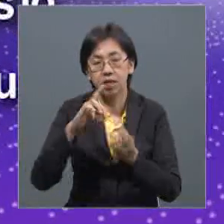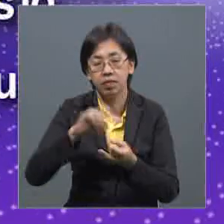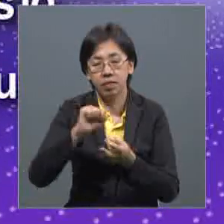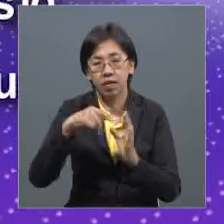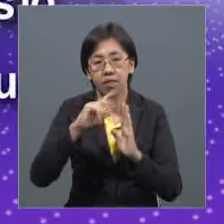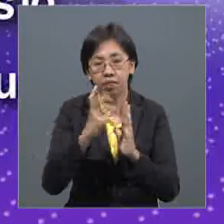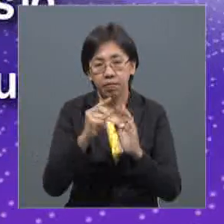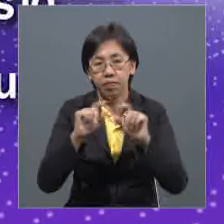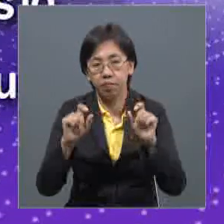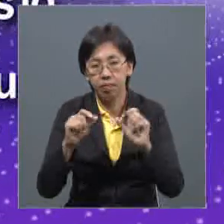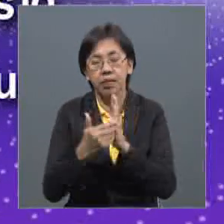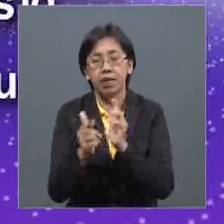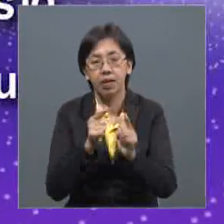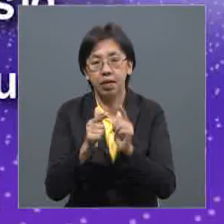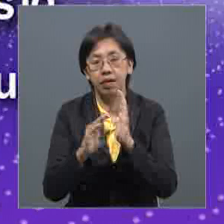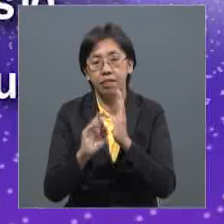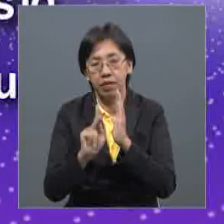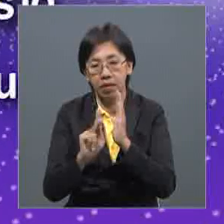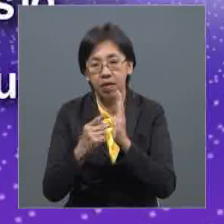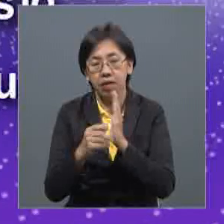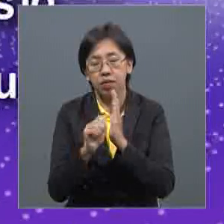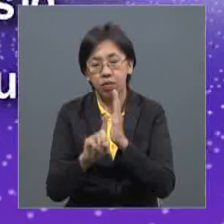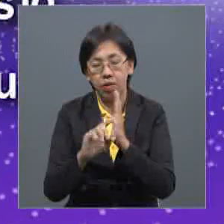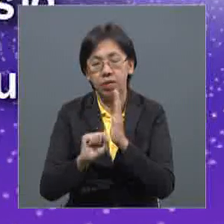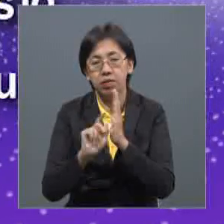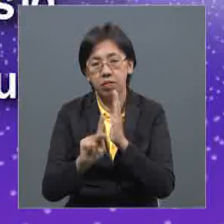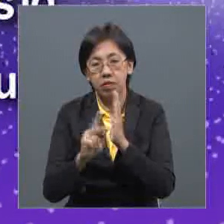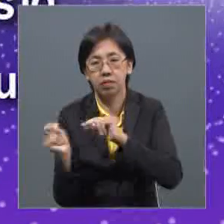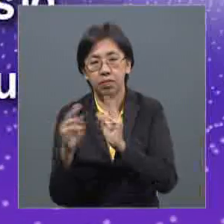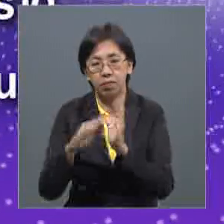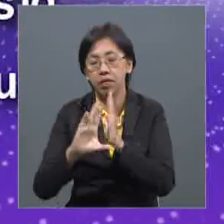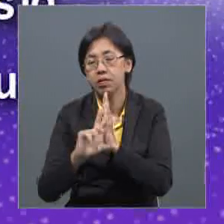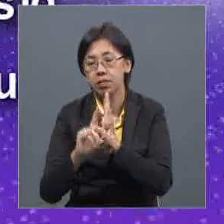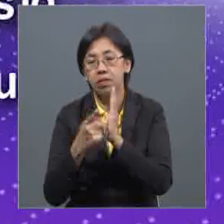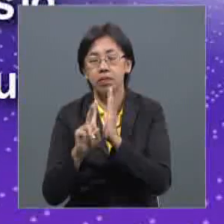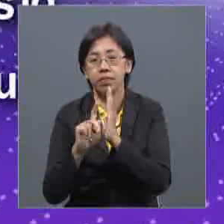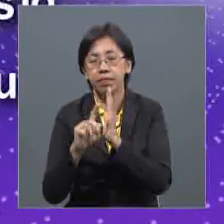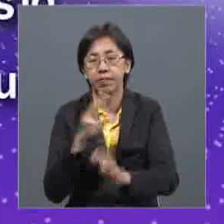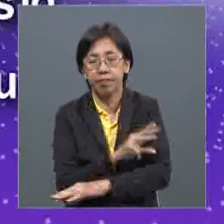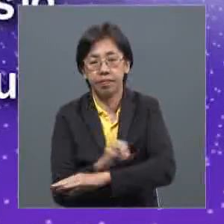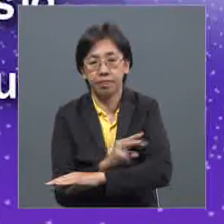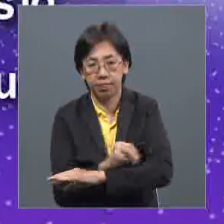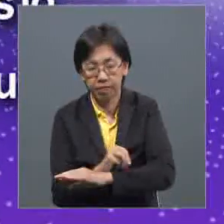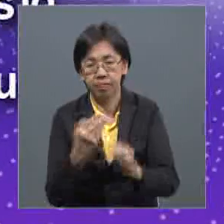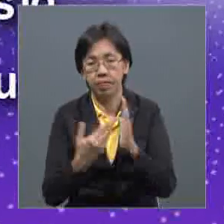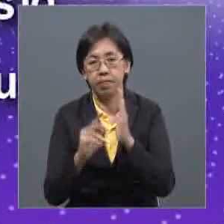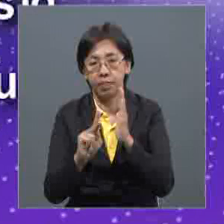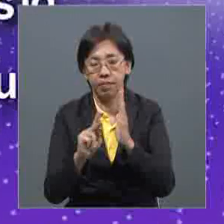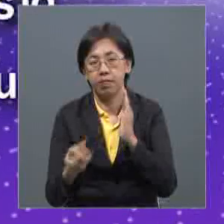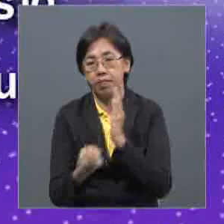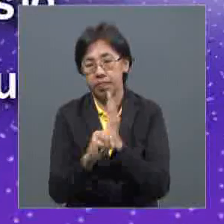เพชรบูรณ์เลยบึงกาฬอุดรธานีสกลนครนครพนมชัยภูมิขอนแก่นมหาสารคามกาฬสินธุ์